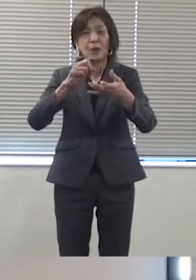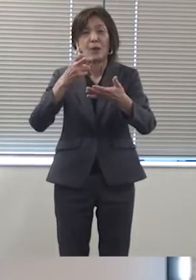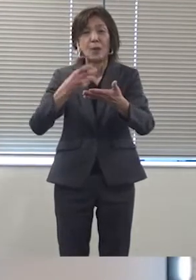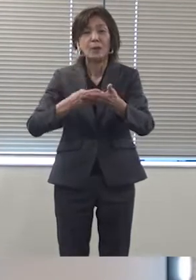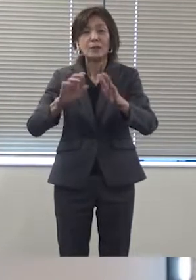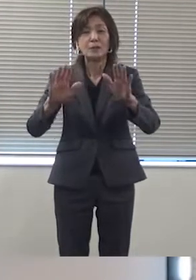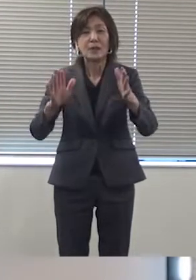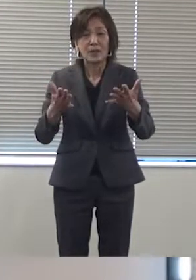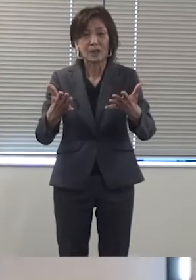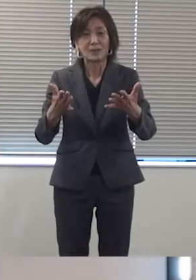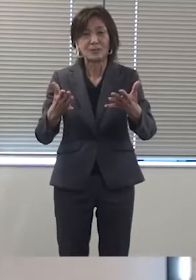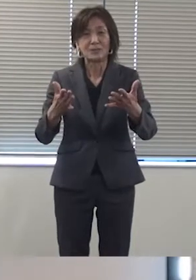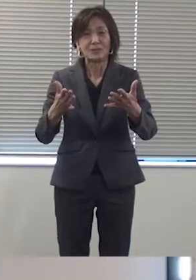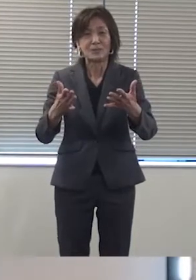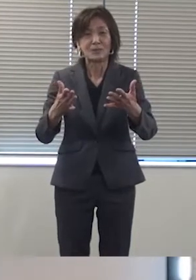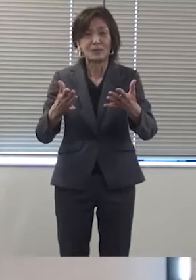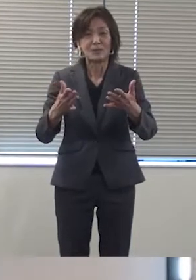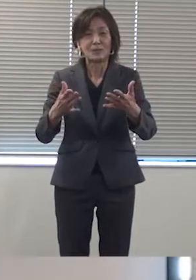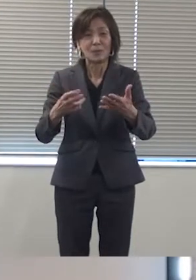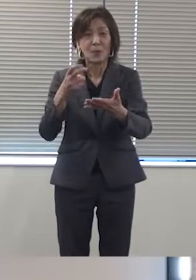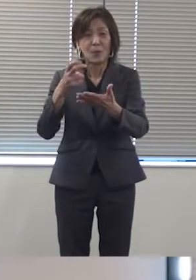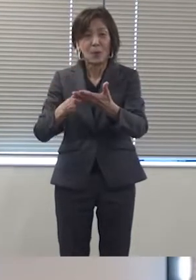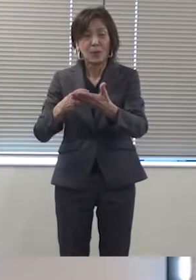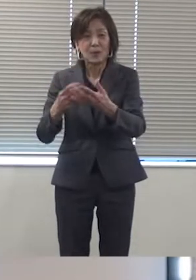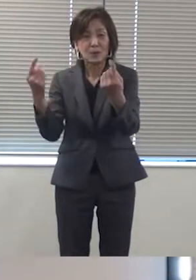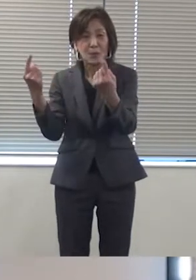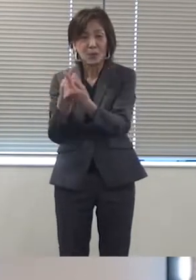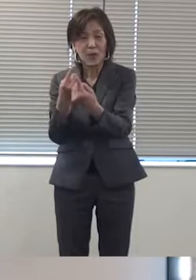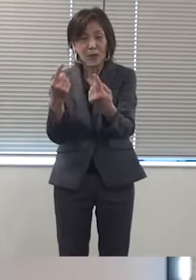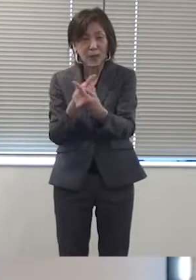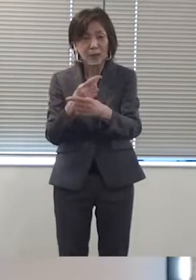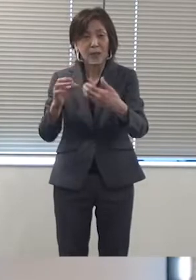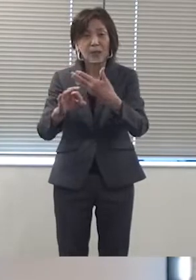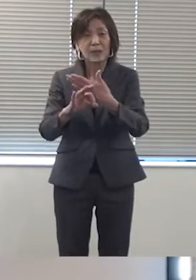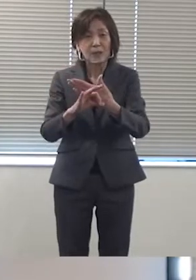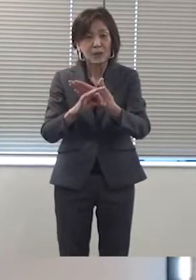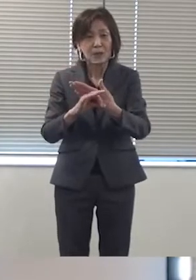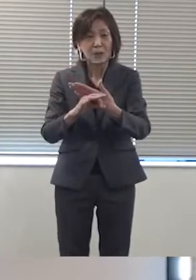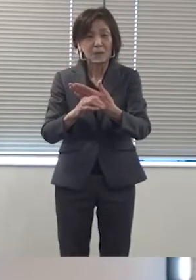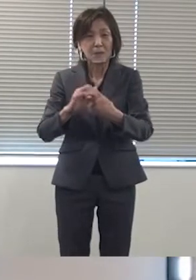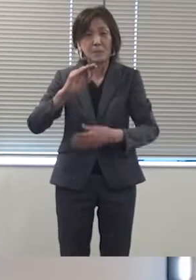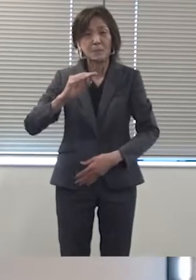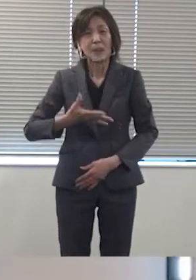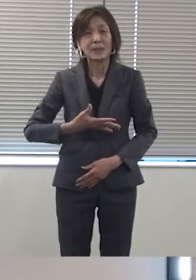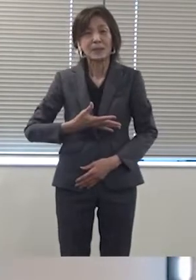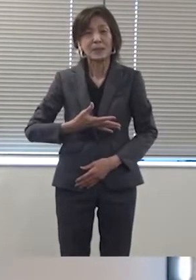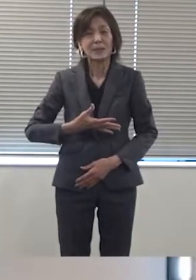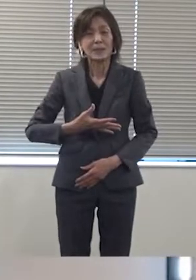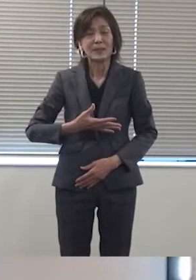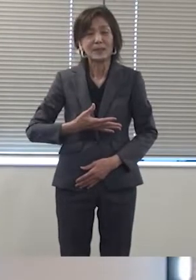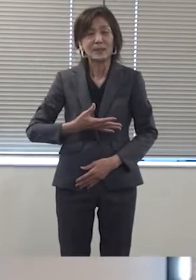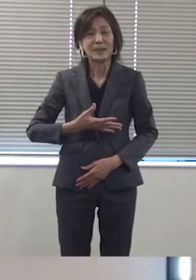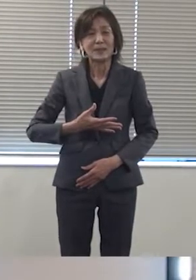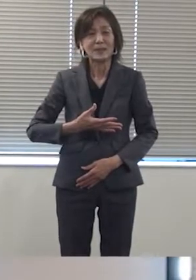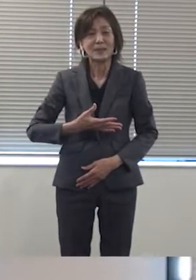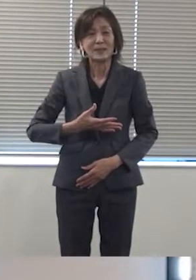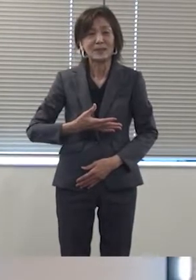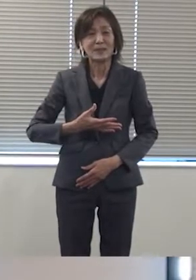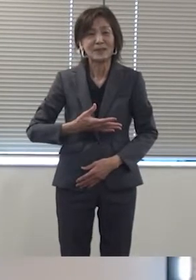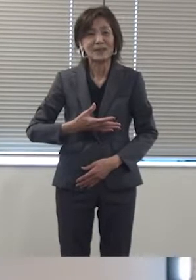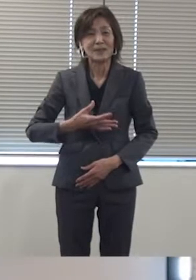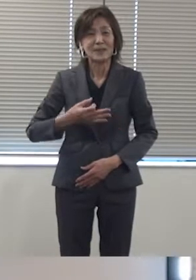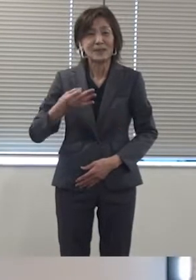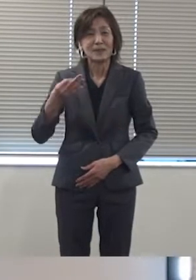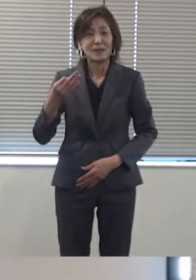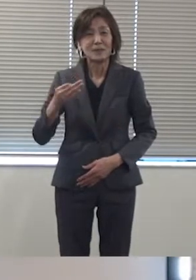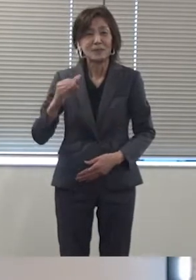面改正してですね、例えば罰金を最高で3億円にするとかいうふうに今検討されて